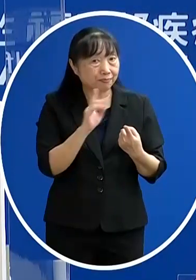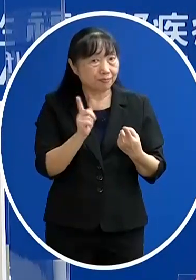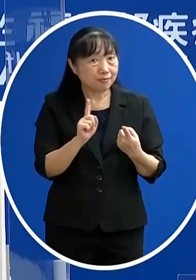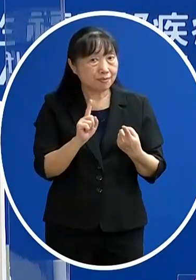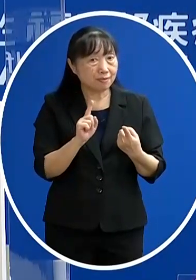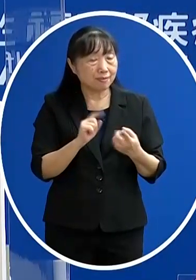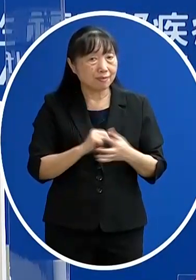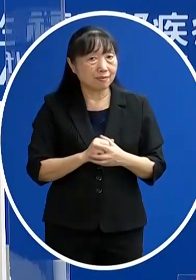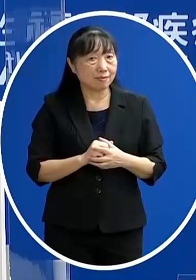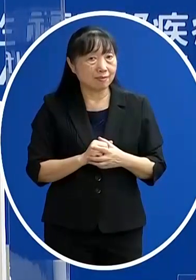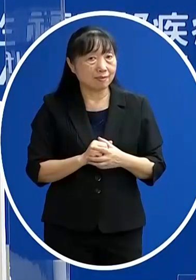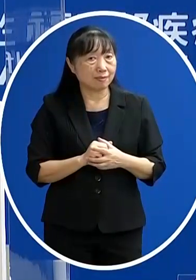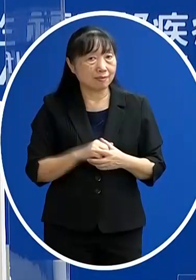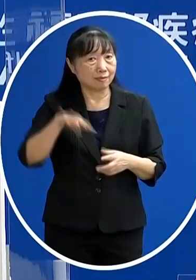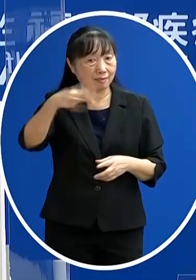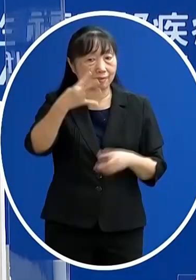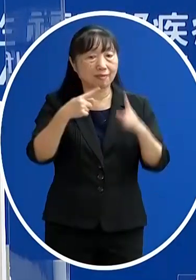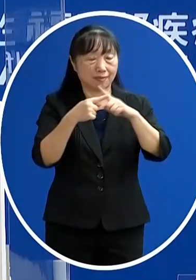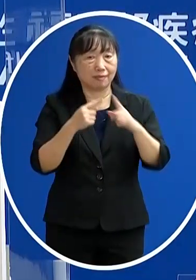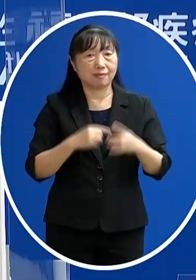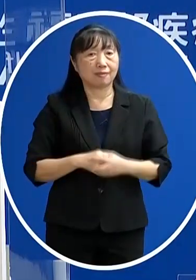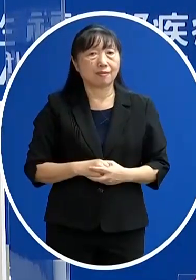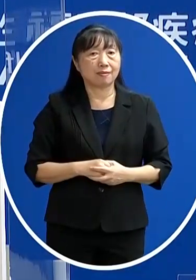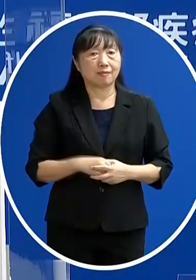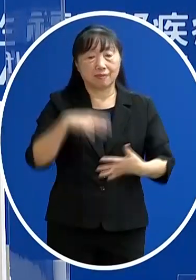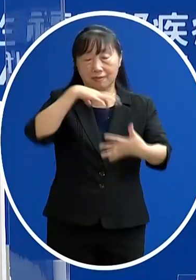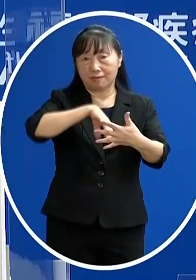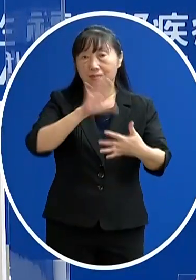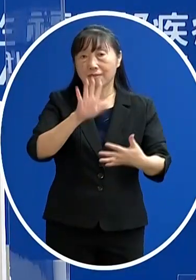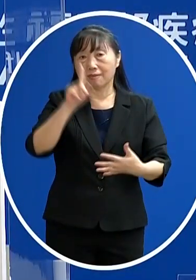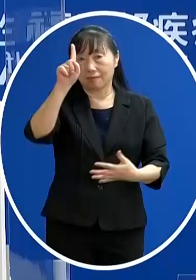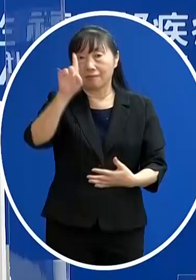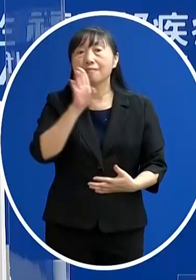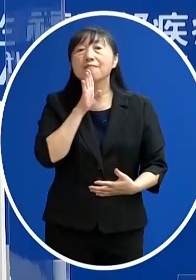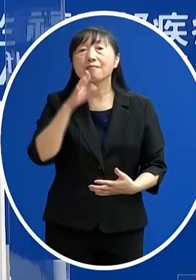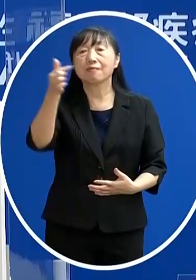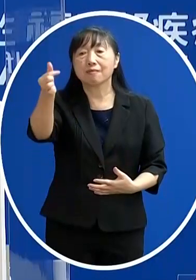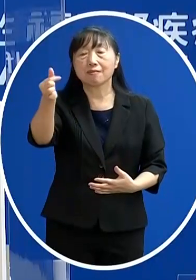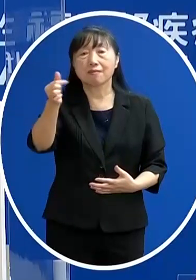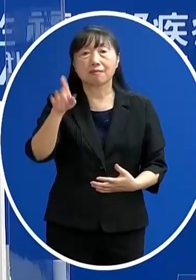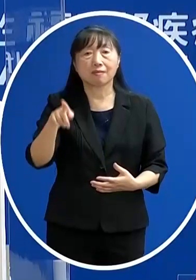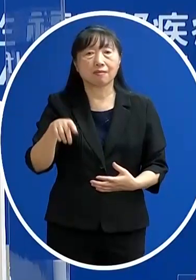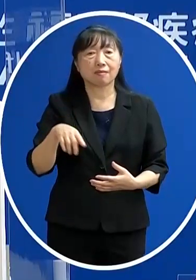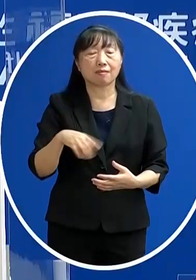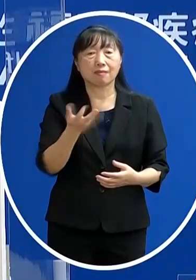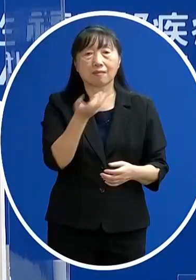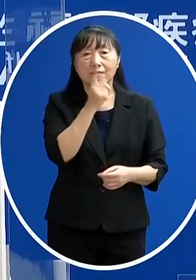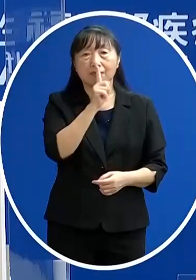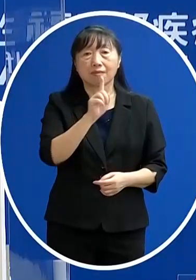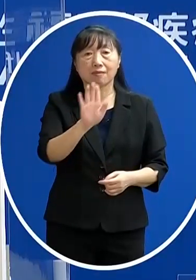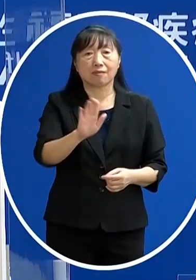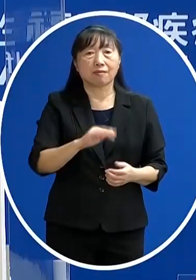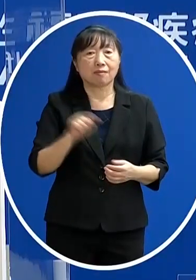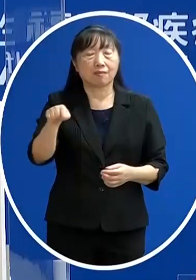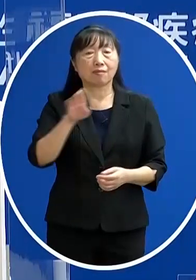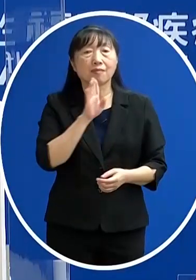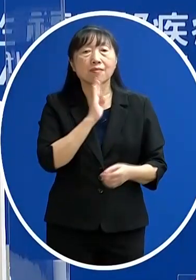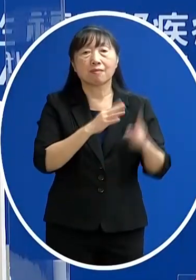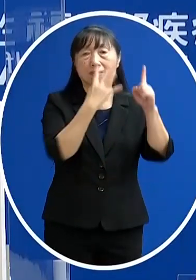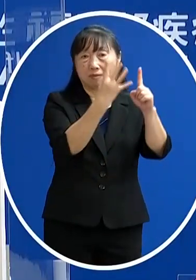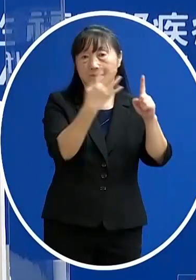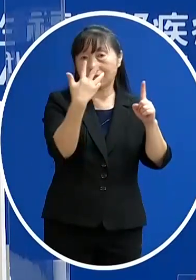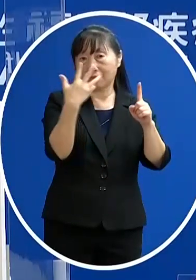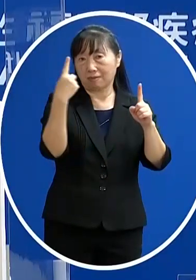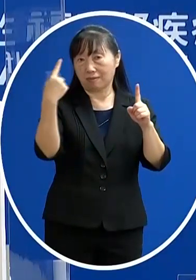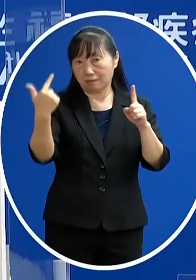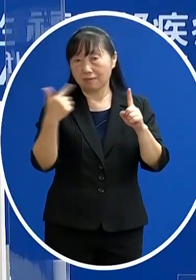是400人，那其中有一位阳性，那这位阳性就是我们刚才讲哈，这